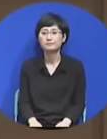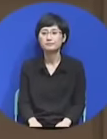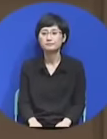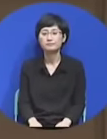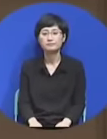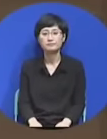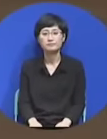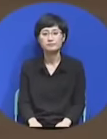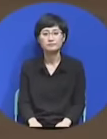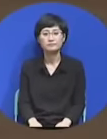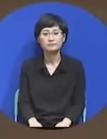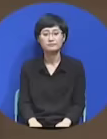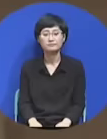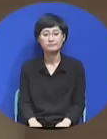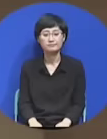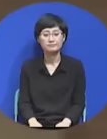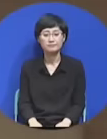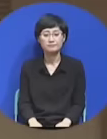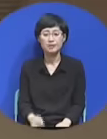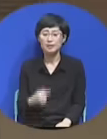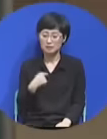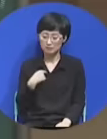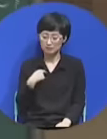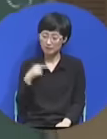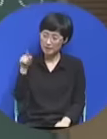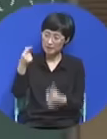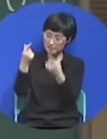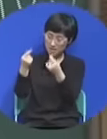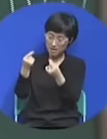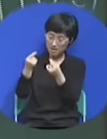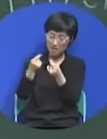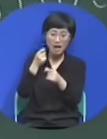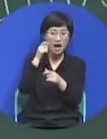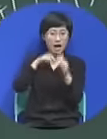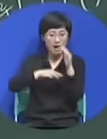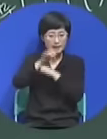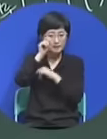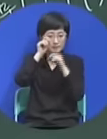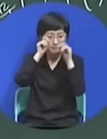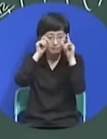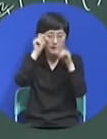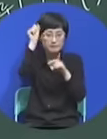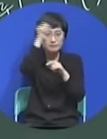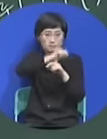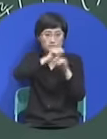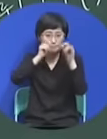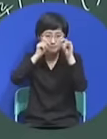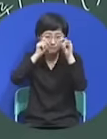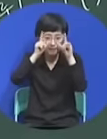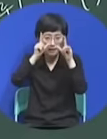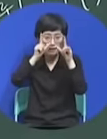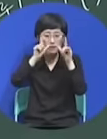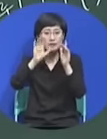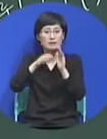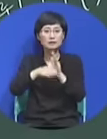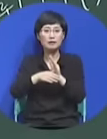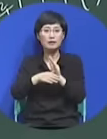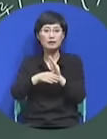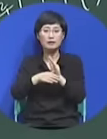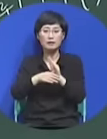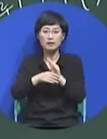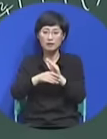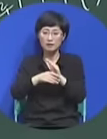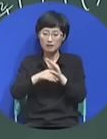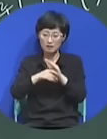这样学习的话，必定会在学业上成功. 모르겠습니다. 저는 한 몇십 년을 가는데, 아, 내가 아침에 어떻게 뭐 좀, 어떻게 지각을 내가 말해. 이런 건